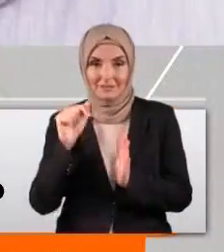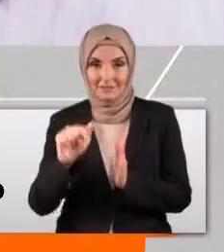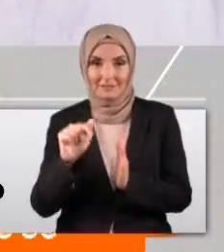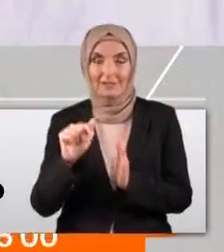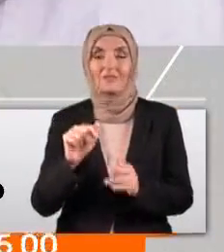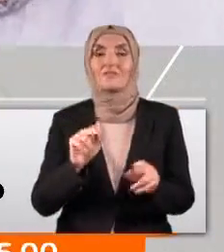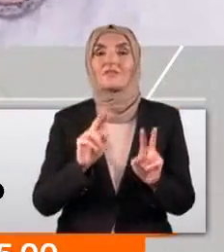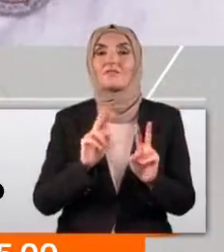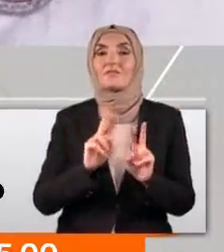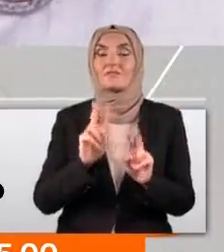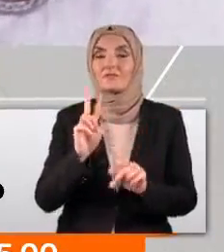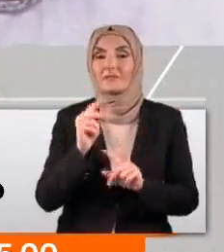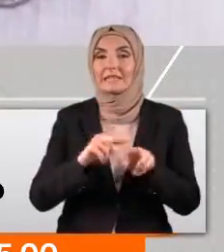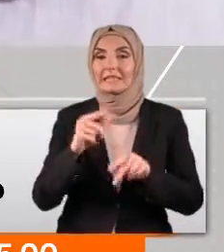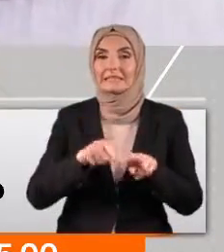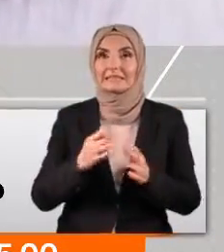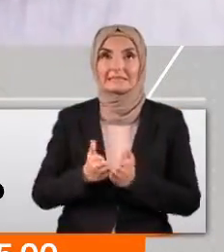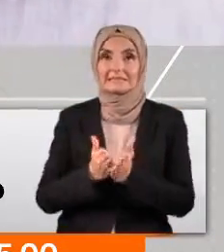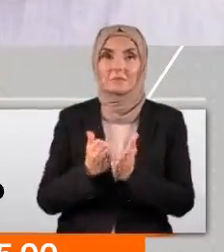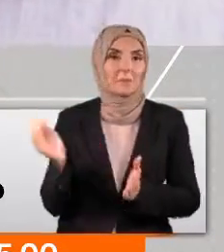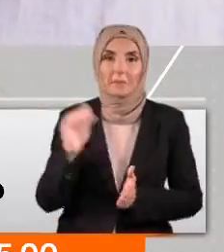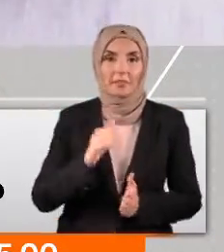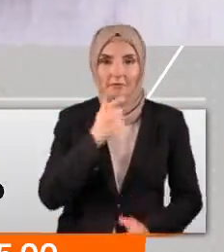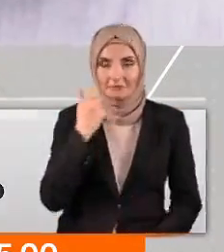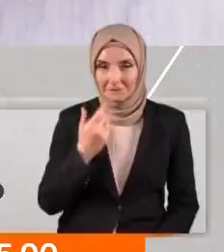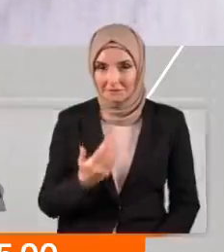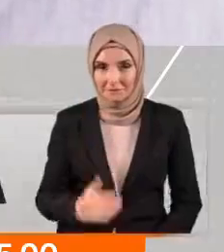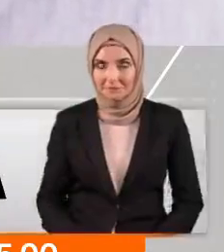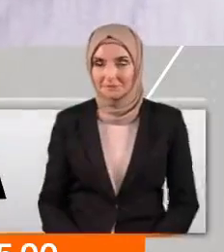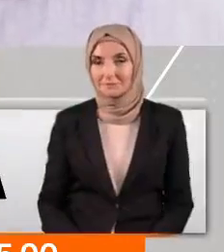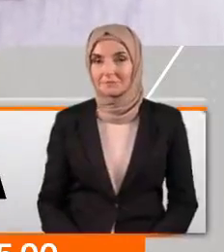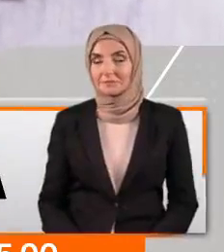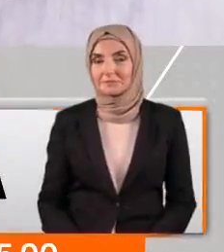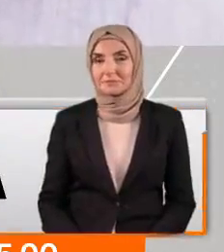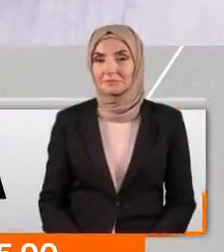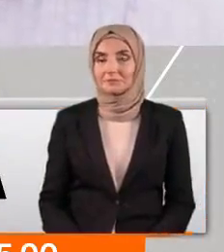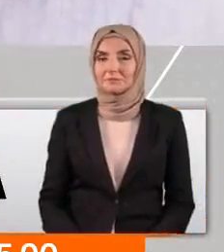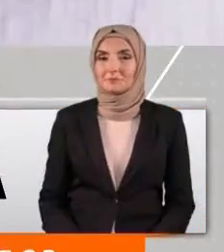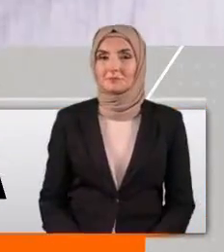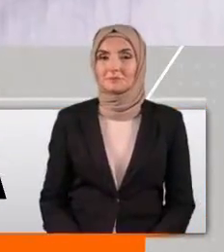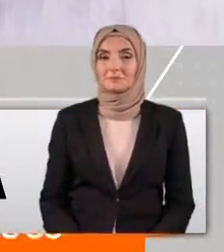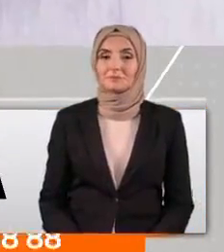Bu bir ticaret yelkeni. Orta gövdesinin geniş olmasının nedeni çok fazla kargo taşımak.